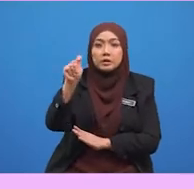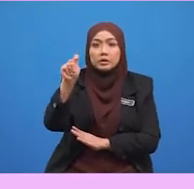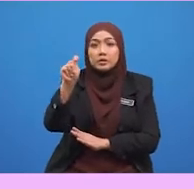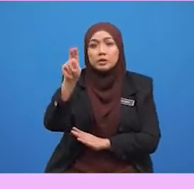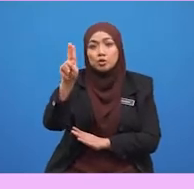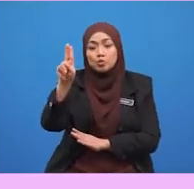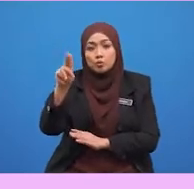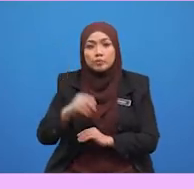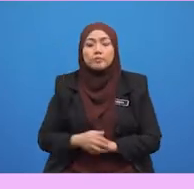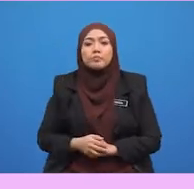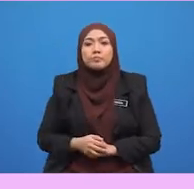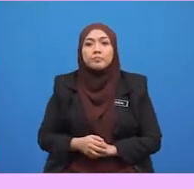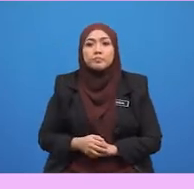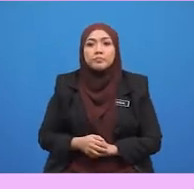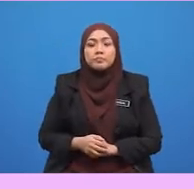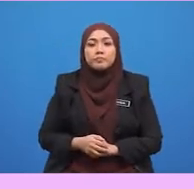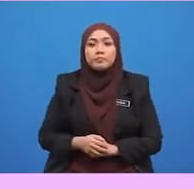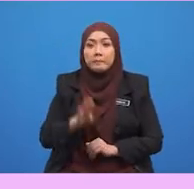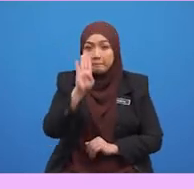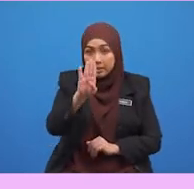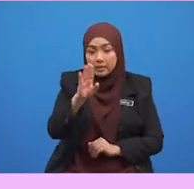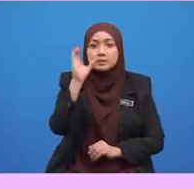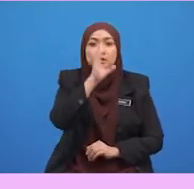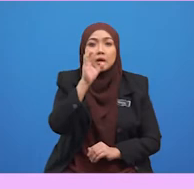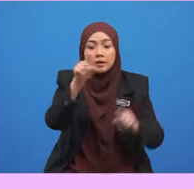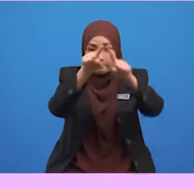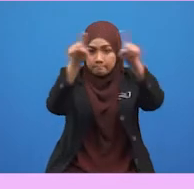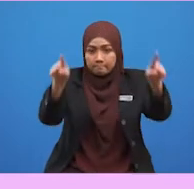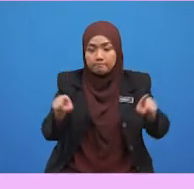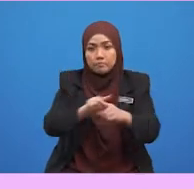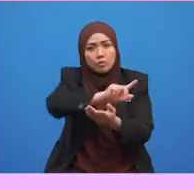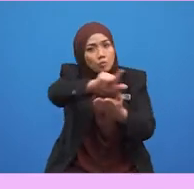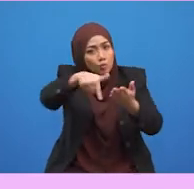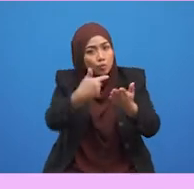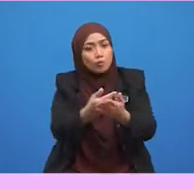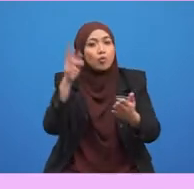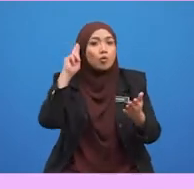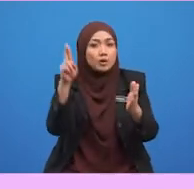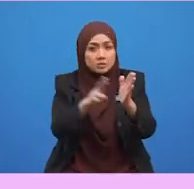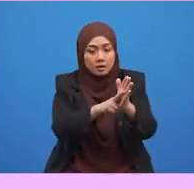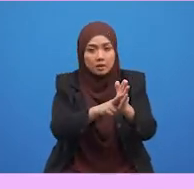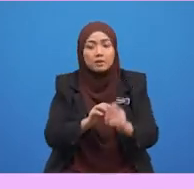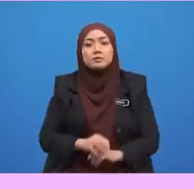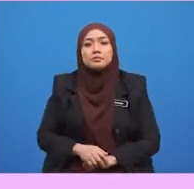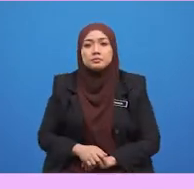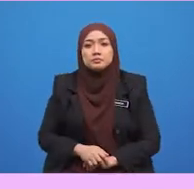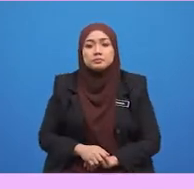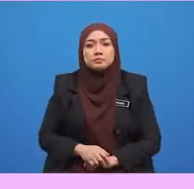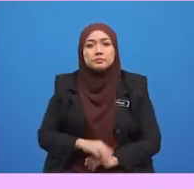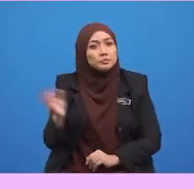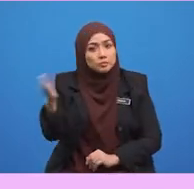PQTU. B. Seterusnya cari perimeter seluruh rajah. Mari